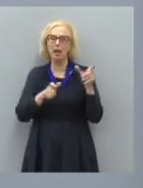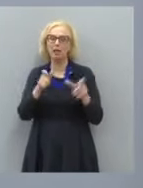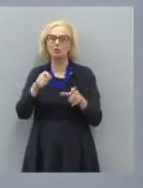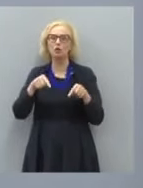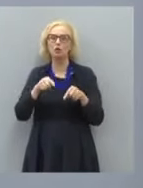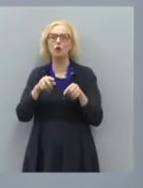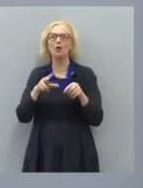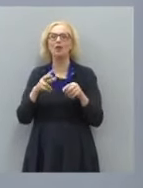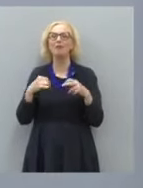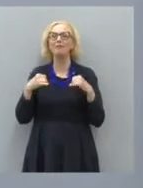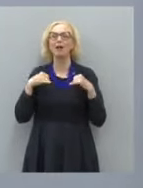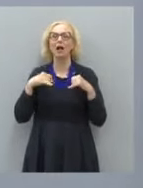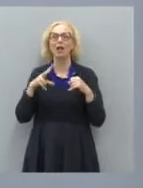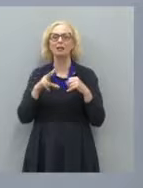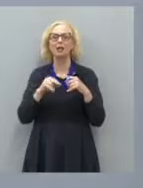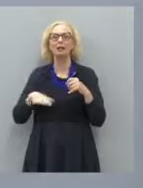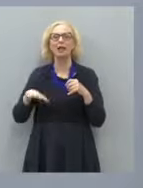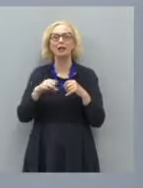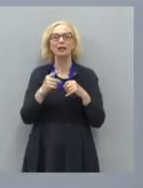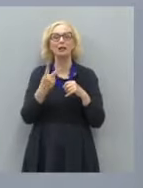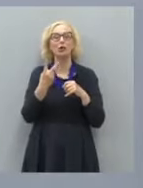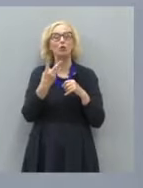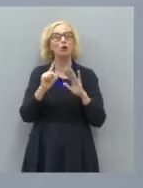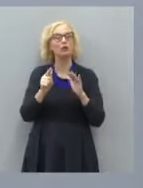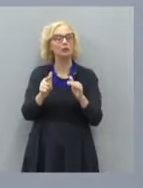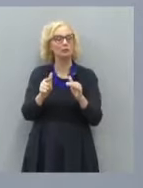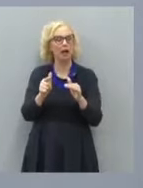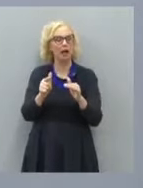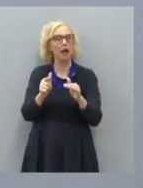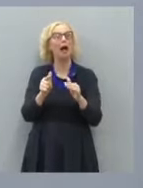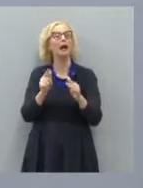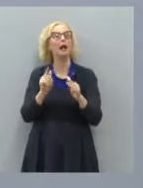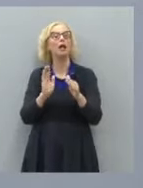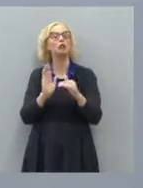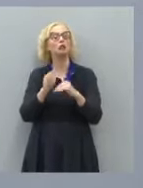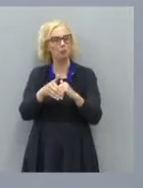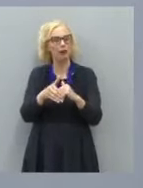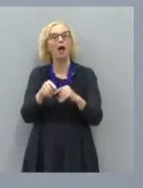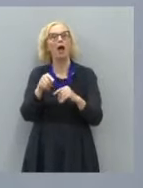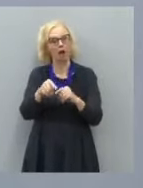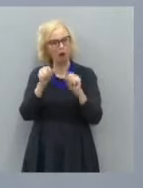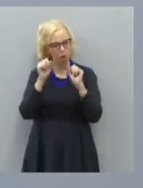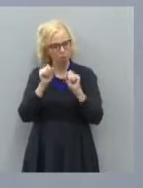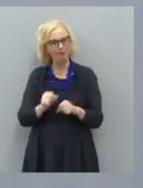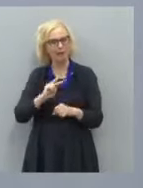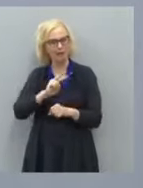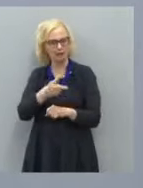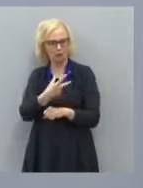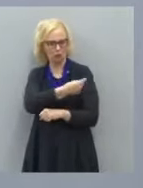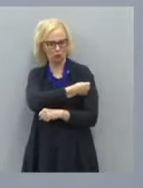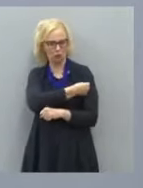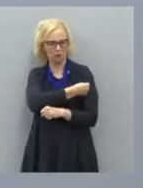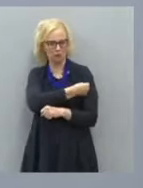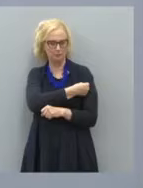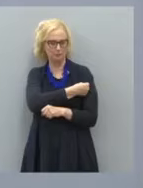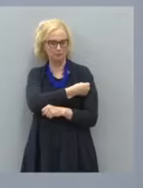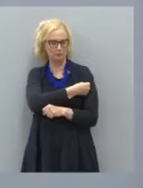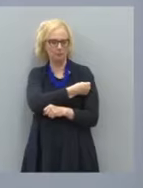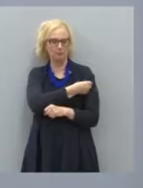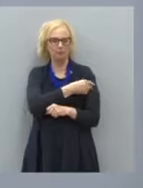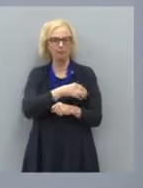in trentino perfino per due settimane o meglio da due settimane in poi questo seguendo